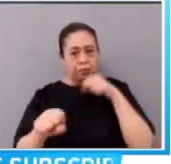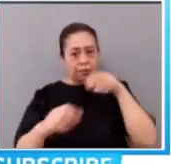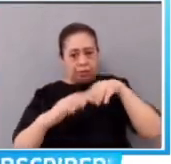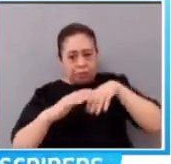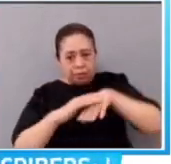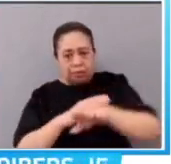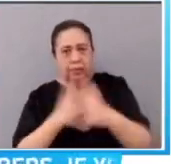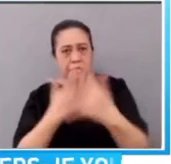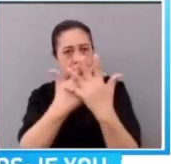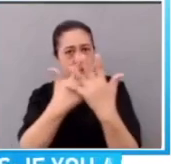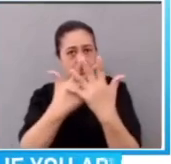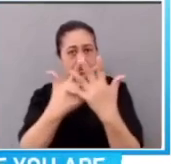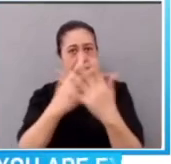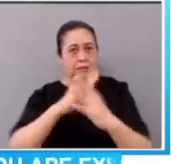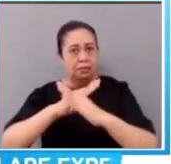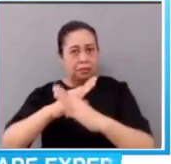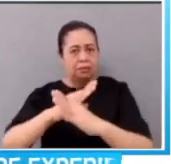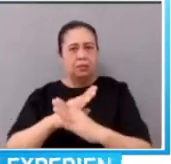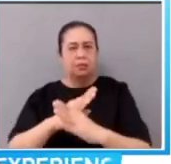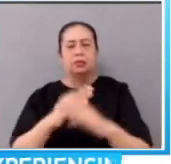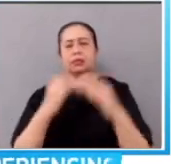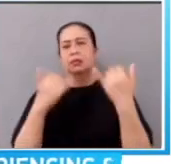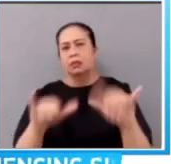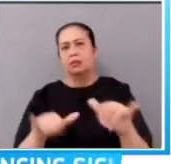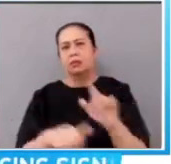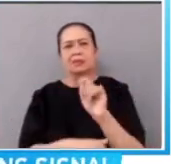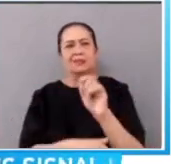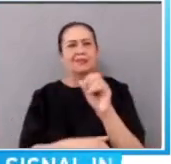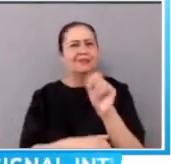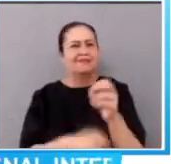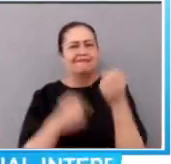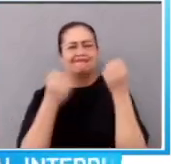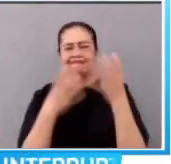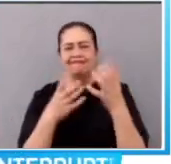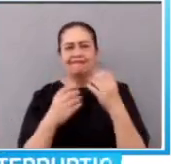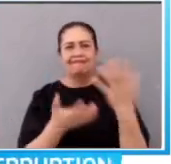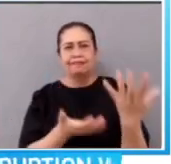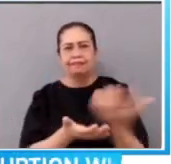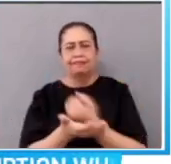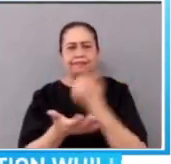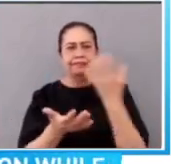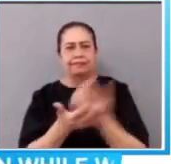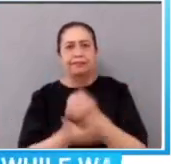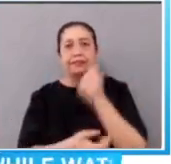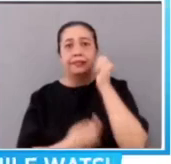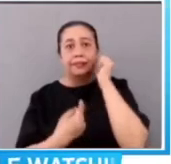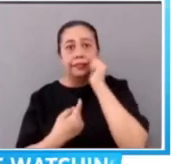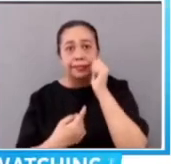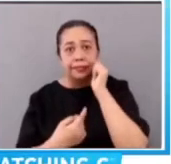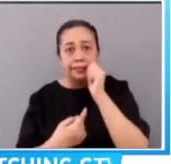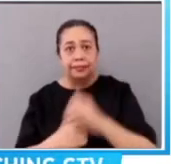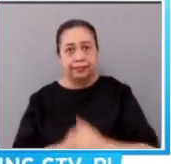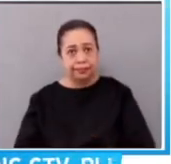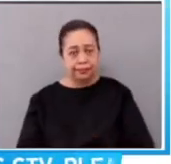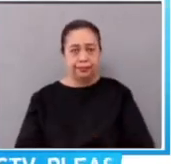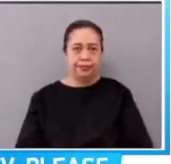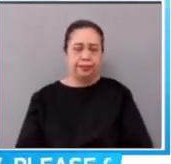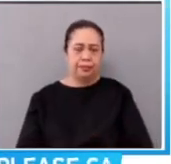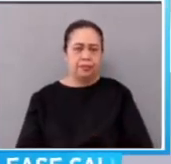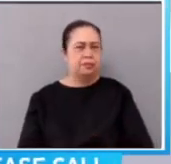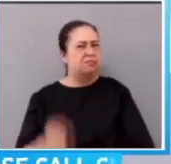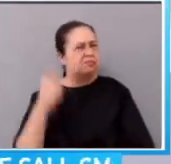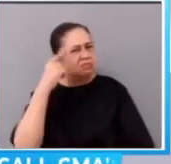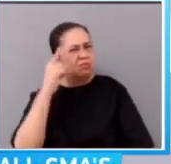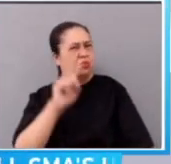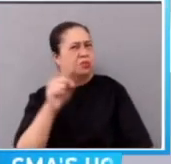pumps yung basura. Tunay-tunilada pong basura ang ating nakukuha on a daily basis. Ano kailangan gawin para